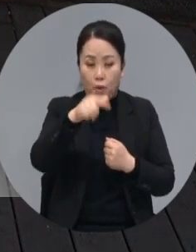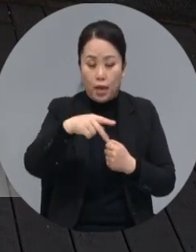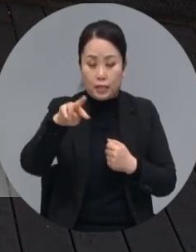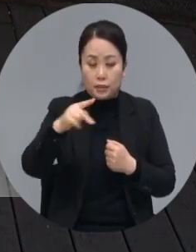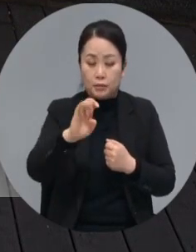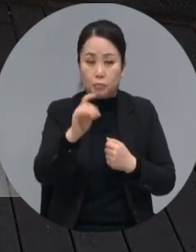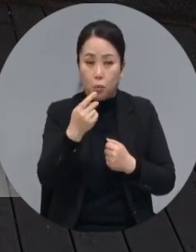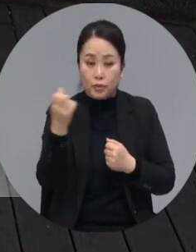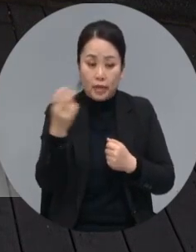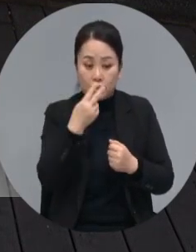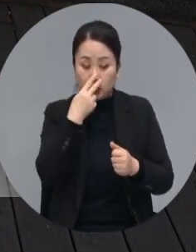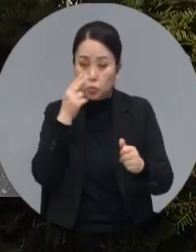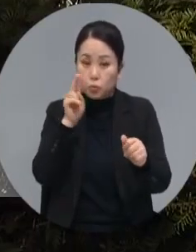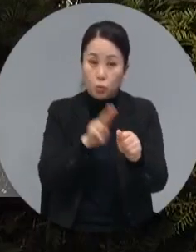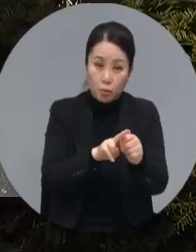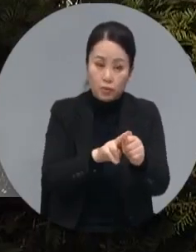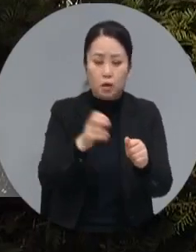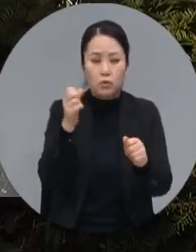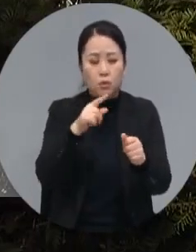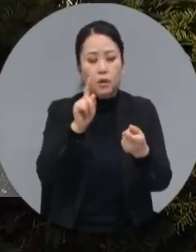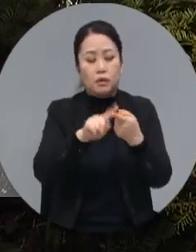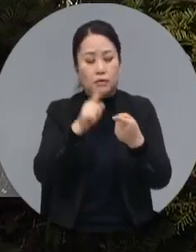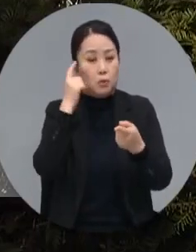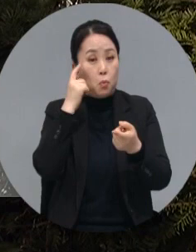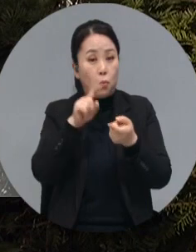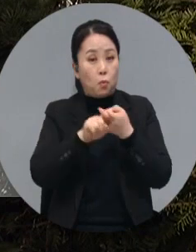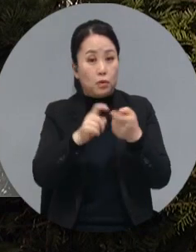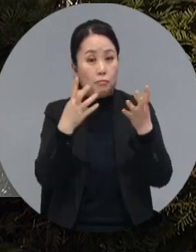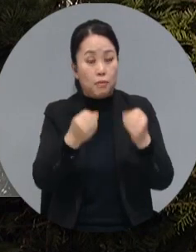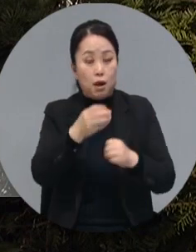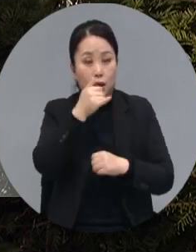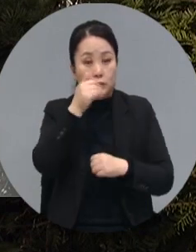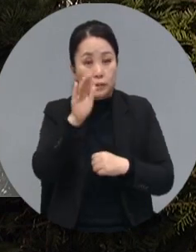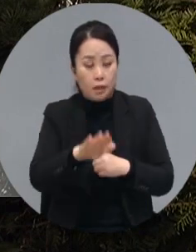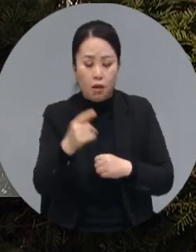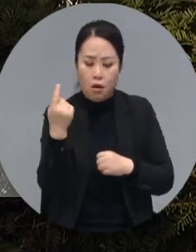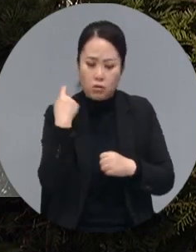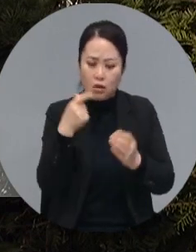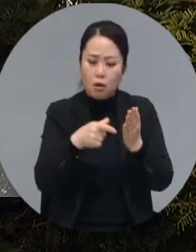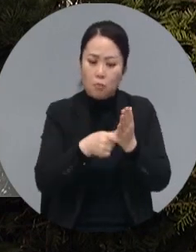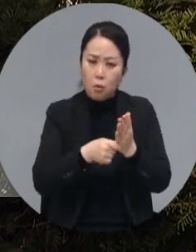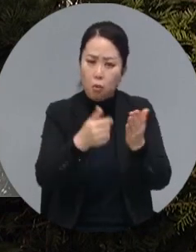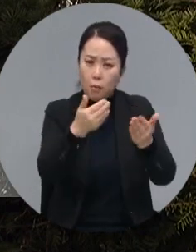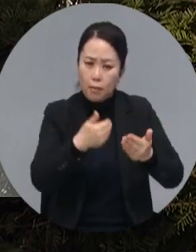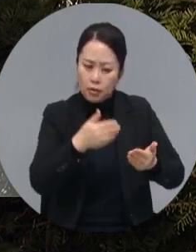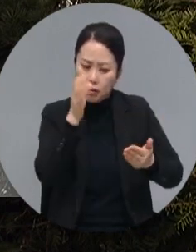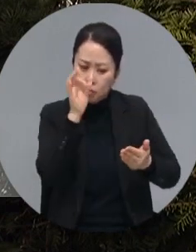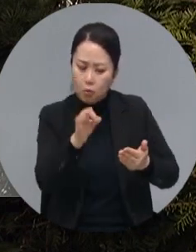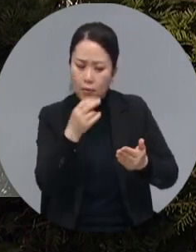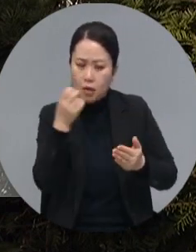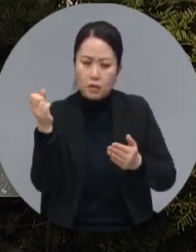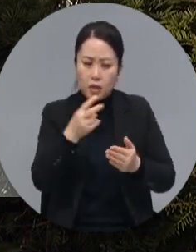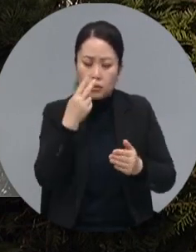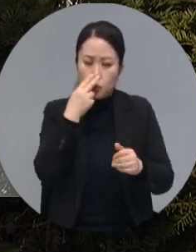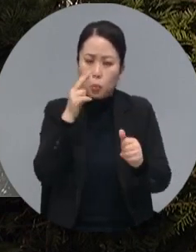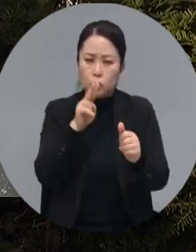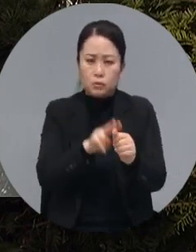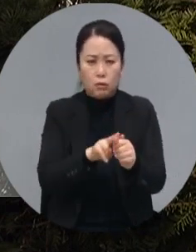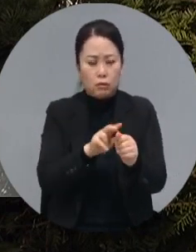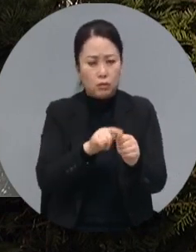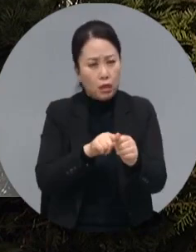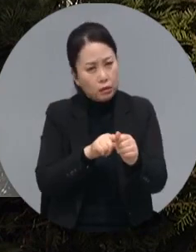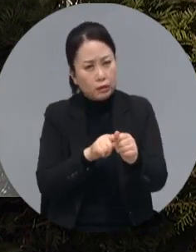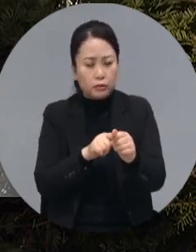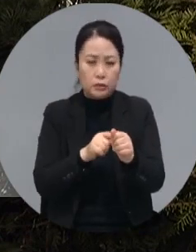다시 도전하느냐, 여기에도 관심이 가고 있는데, 어제 득표수를 보면 재도전하기에는 좀 시민들을